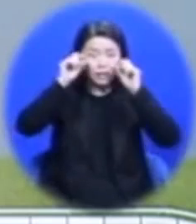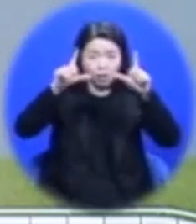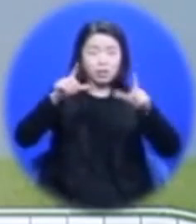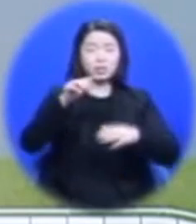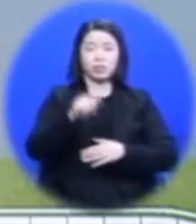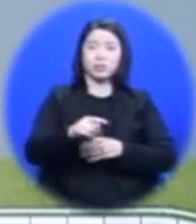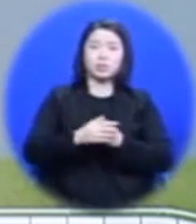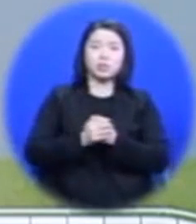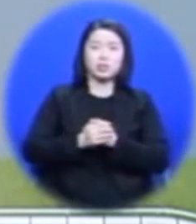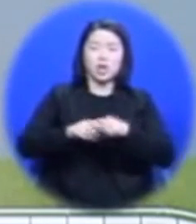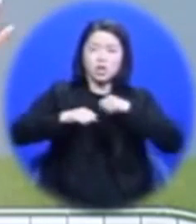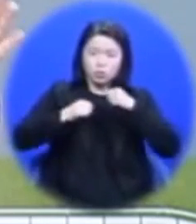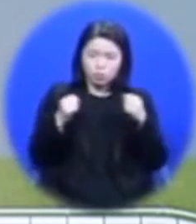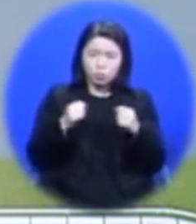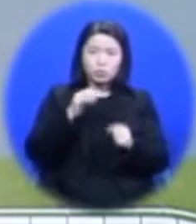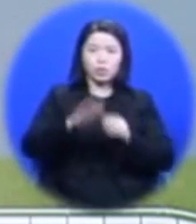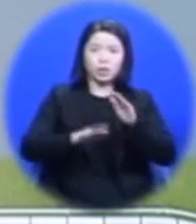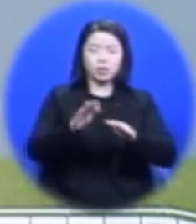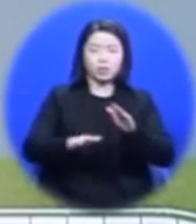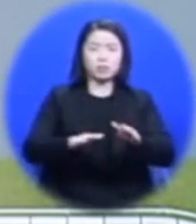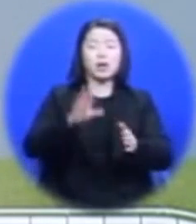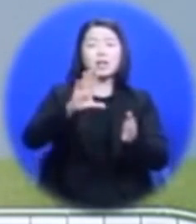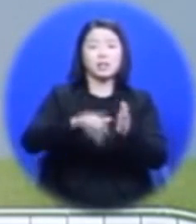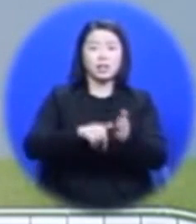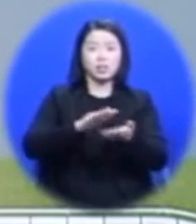것은 순종의 걸음을 디딜 때입니다.